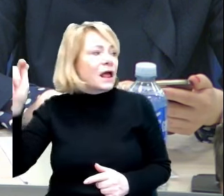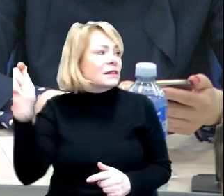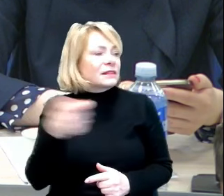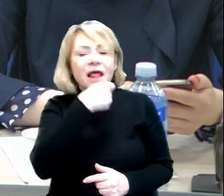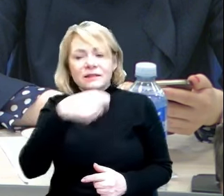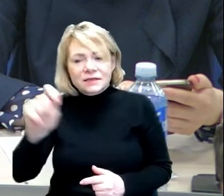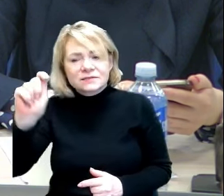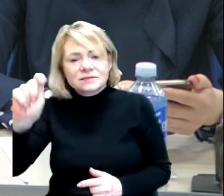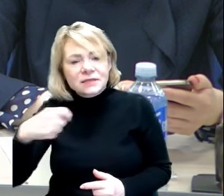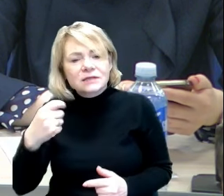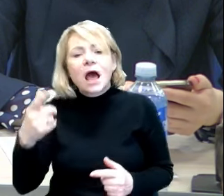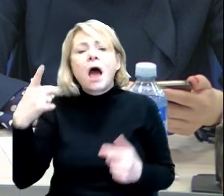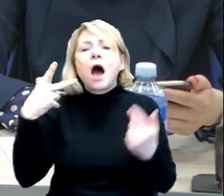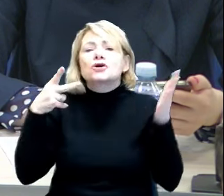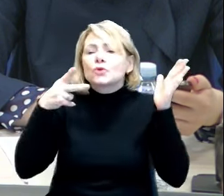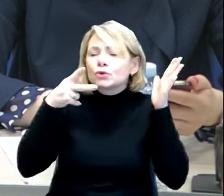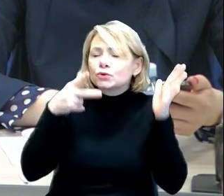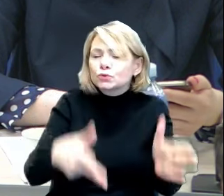sudaro